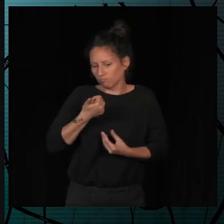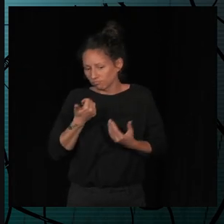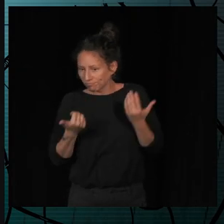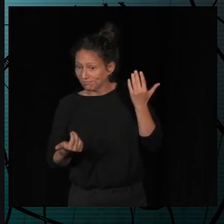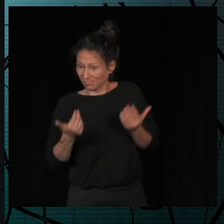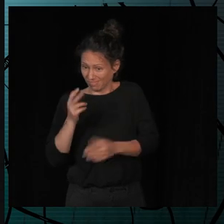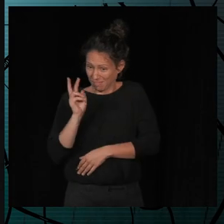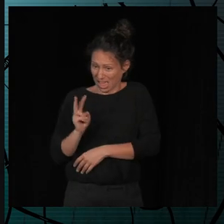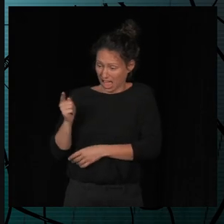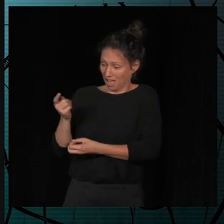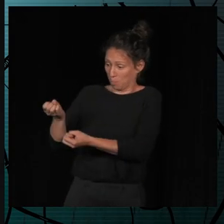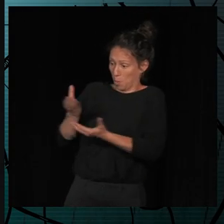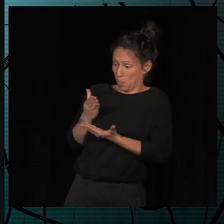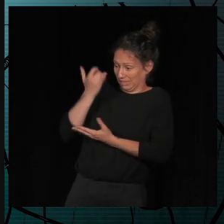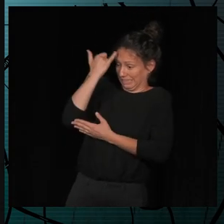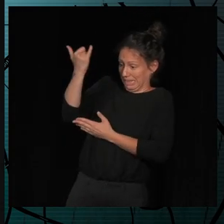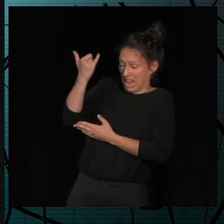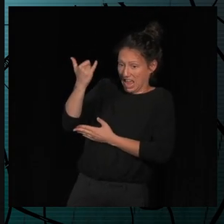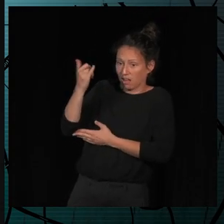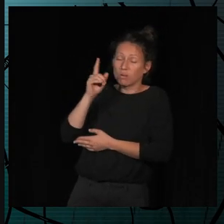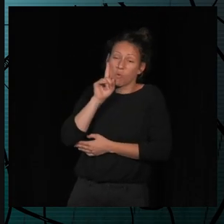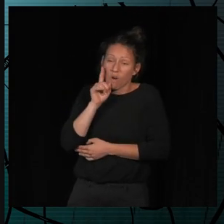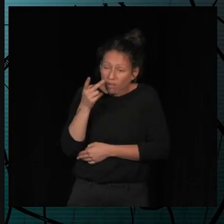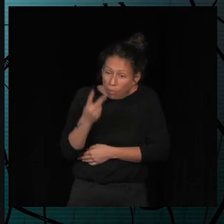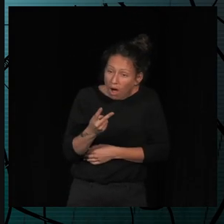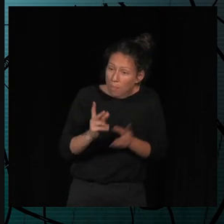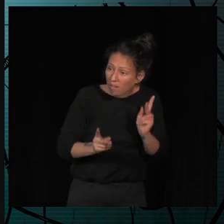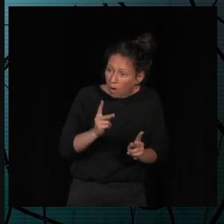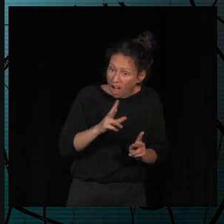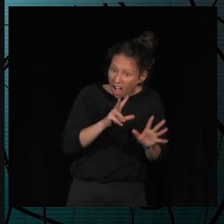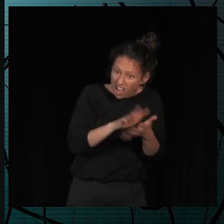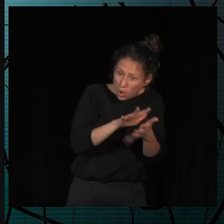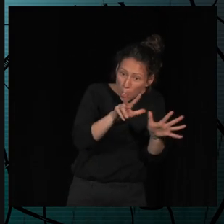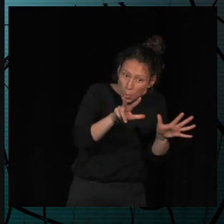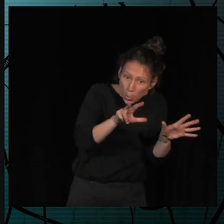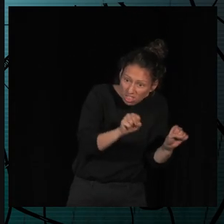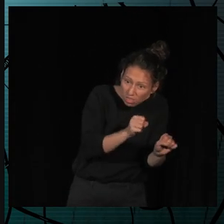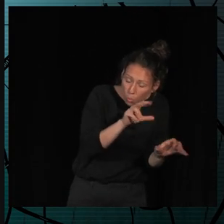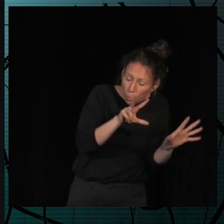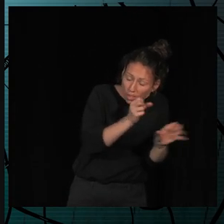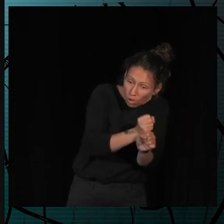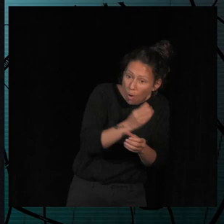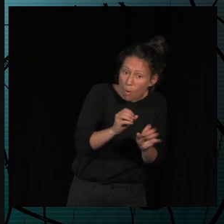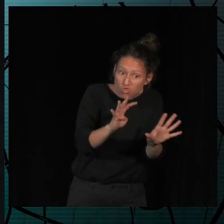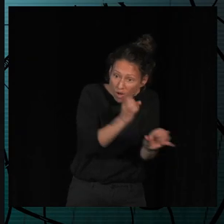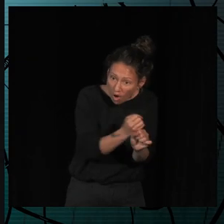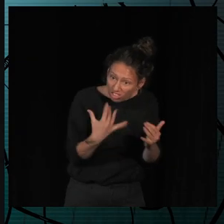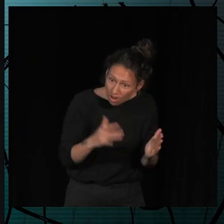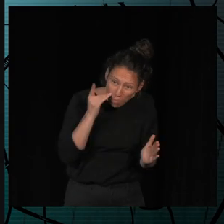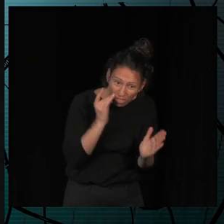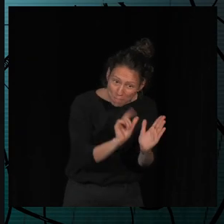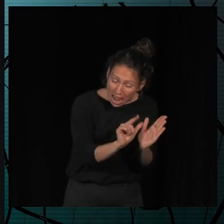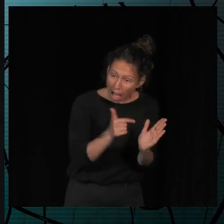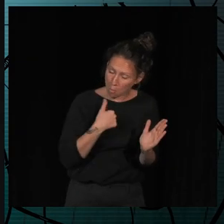dérives de de voir des enfants de 9 ans 8 ans parfois avec des smartphones comme ça et euh